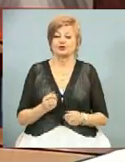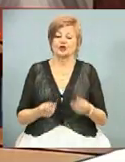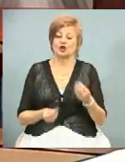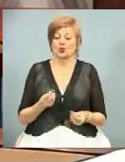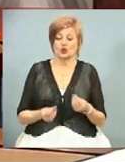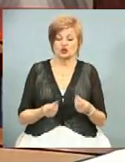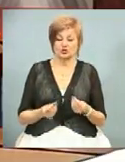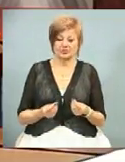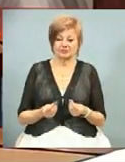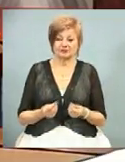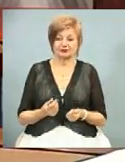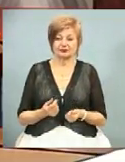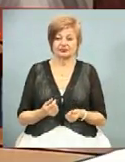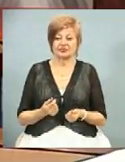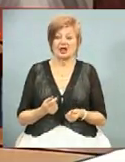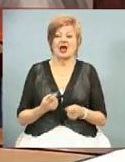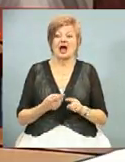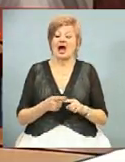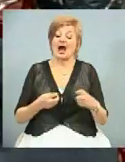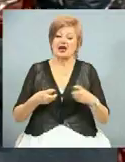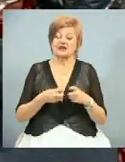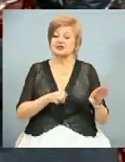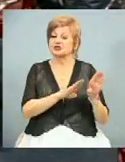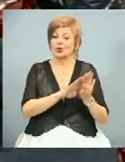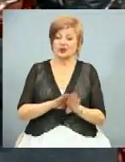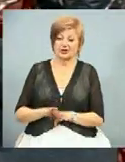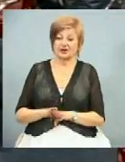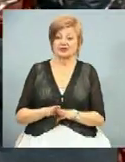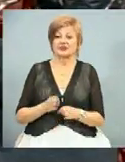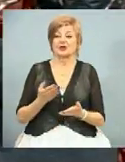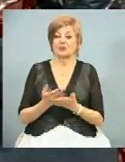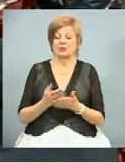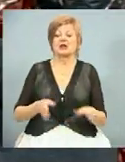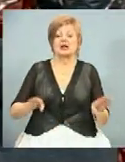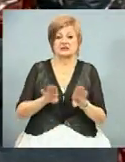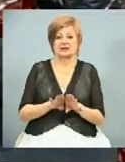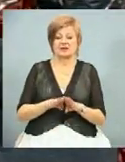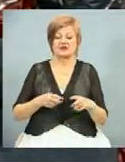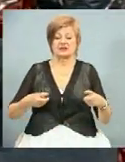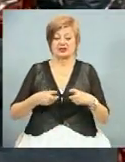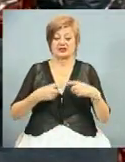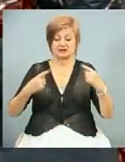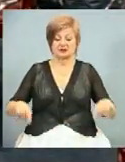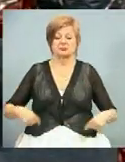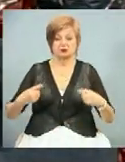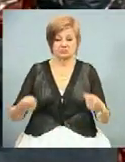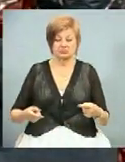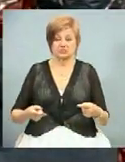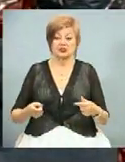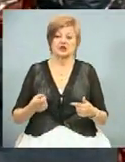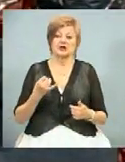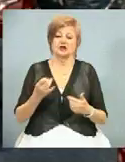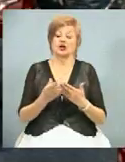іграшки дитячі. А чи вся гума одинакова? От, наприклад, якщо порівнювати там шини для автомобілів, да, і